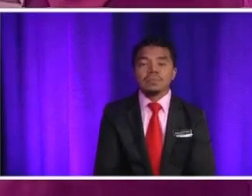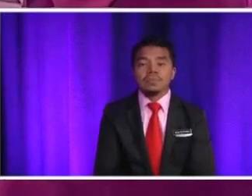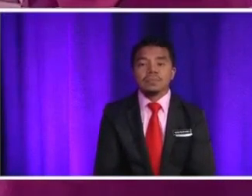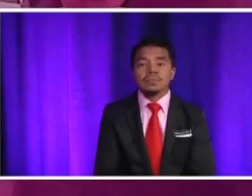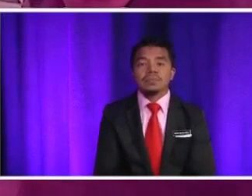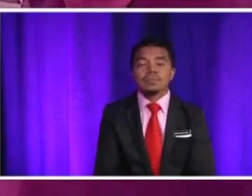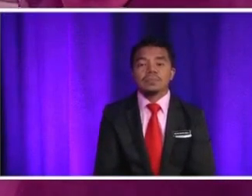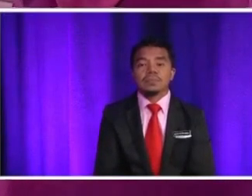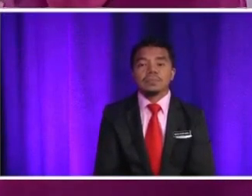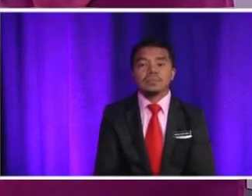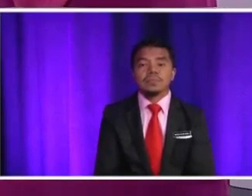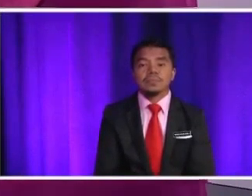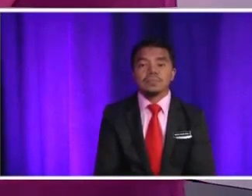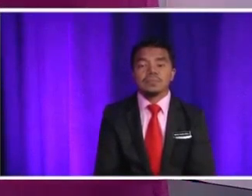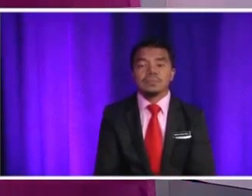iaitu